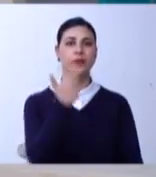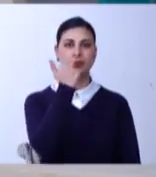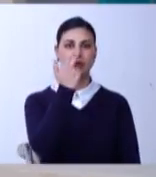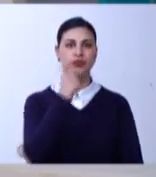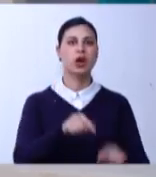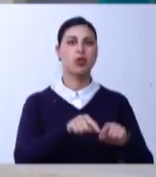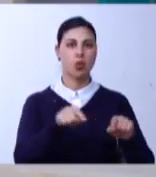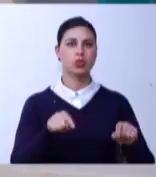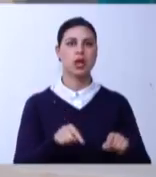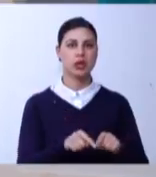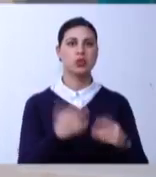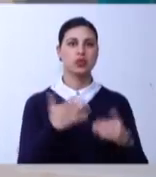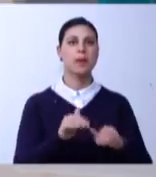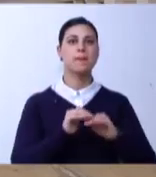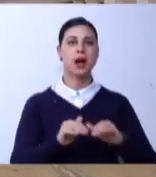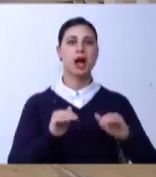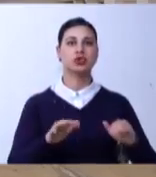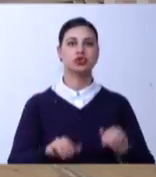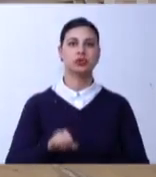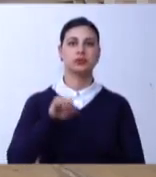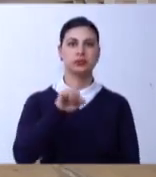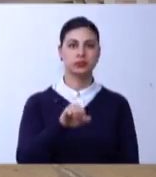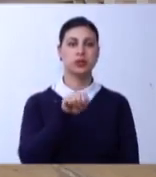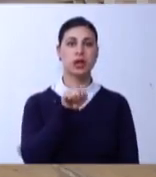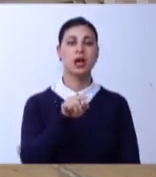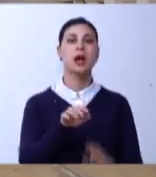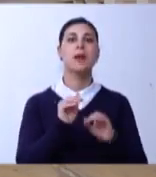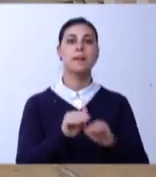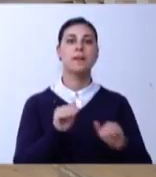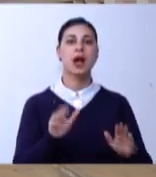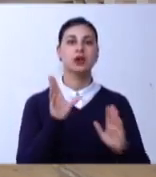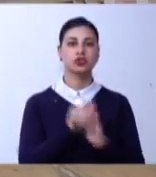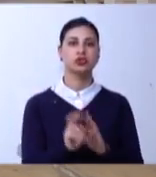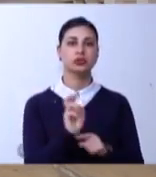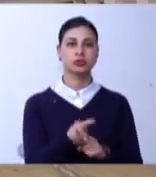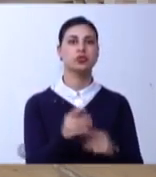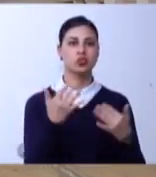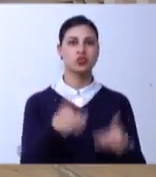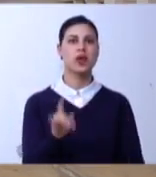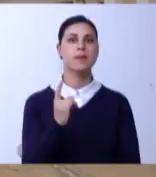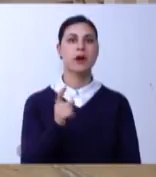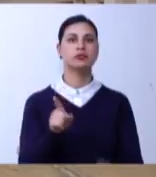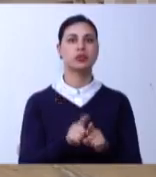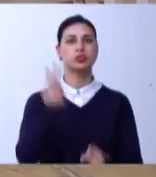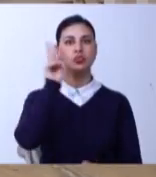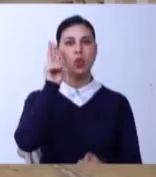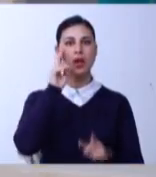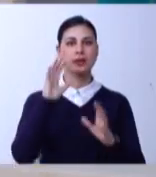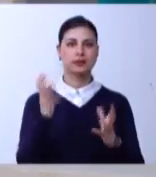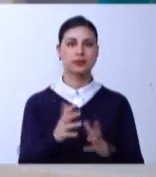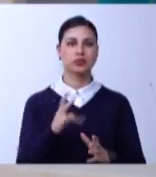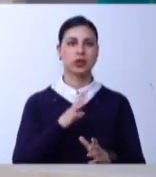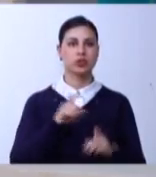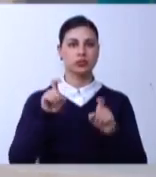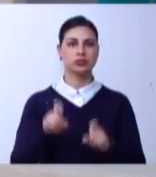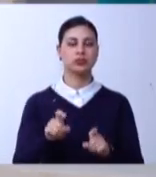და შემდეგ მიდის ბაღში. სასურველია, რომ ბაღში წასვლისთვის უკვე უნიტაზზე იყოს მიჩვეული.